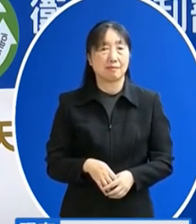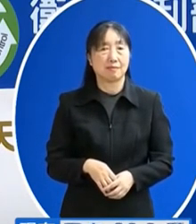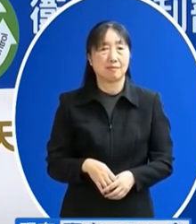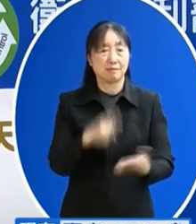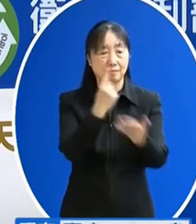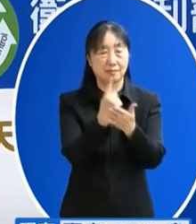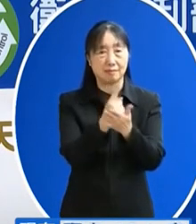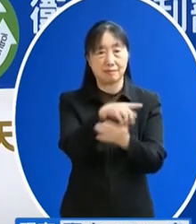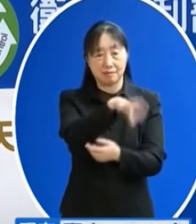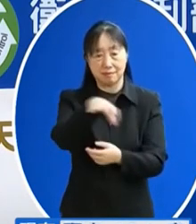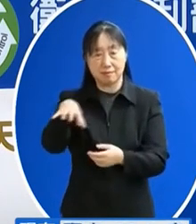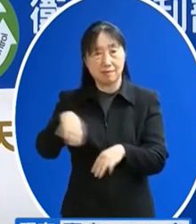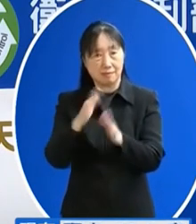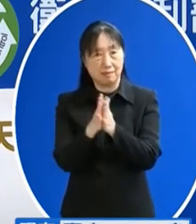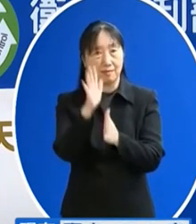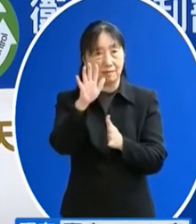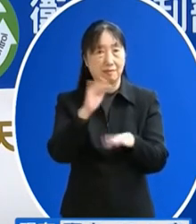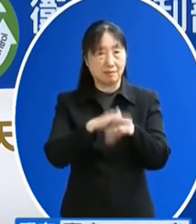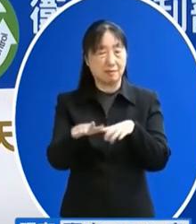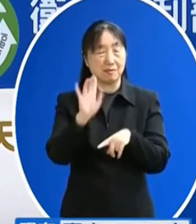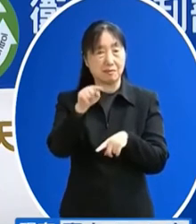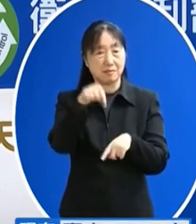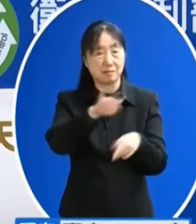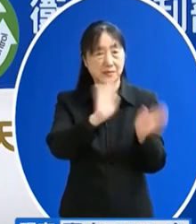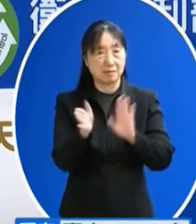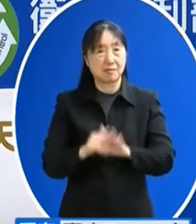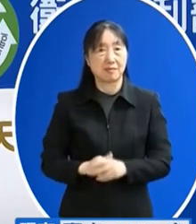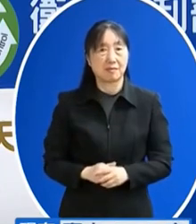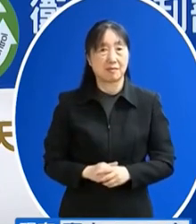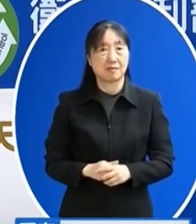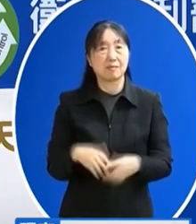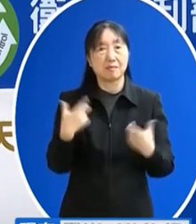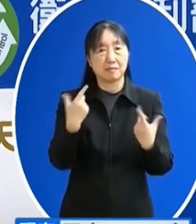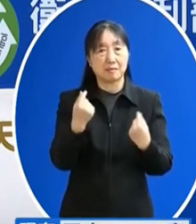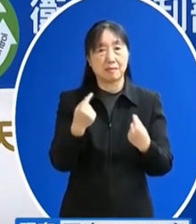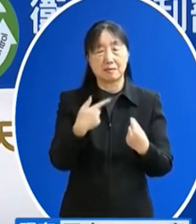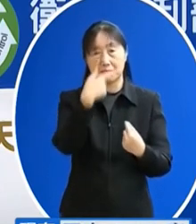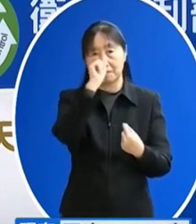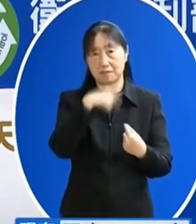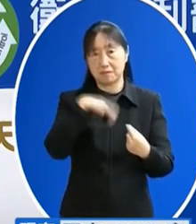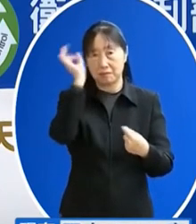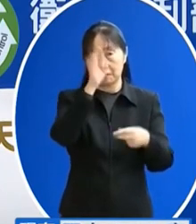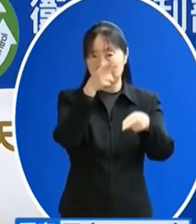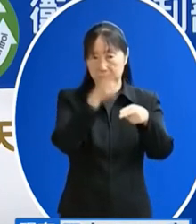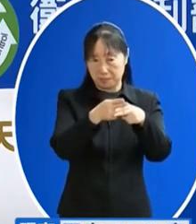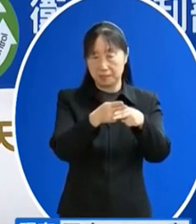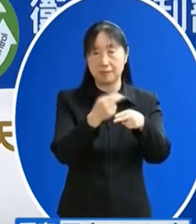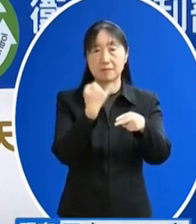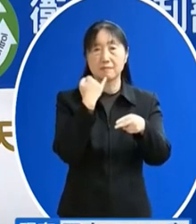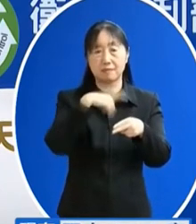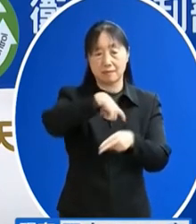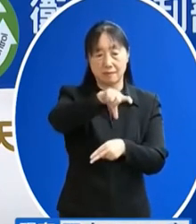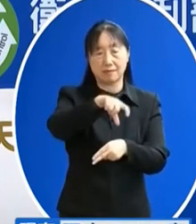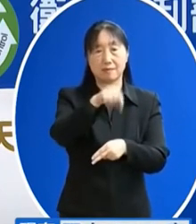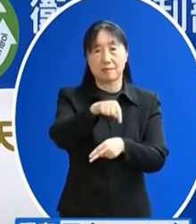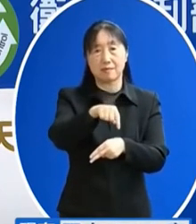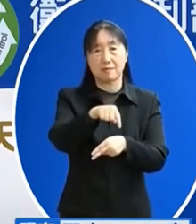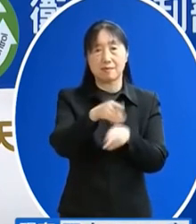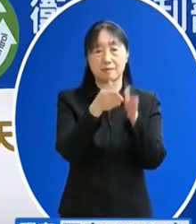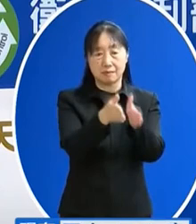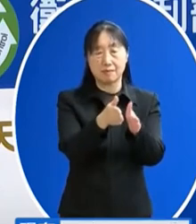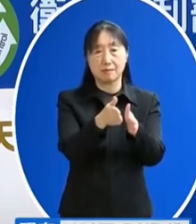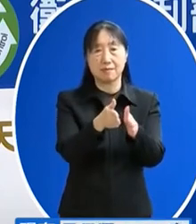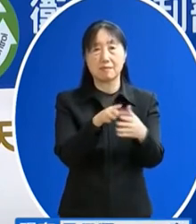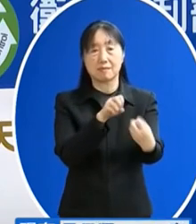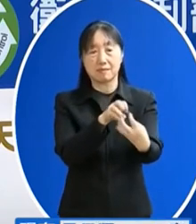每一个单位各地大概都会有这个情形吧，那我们还是跟可靠的相关可以信任的直接的单位来做进